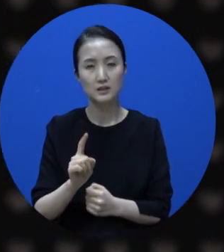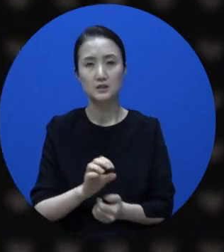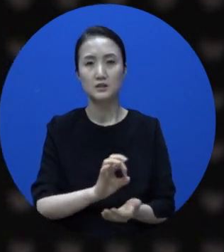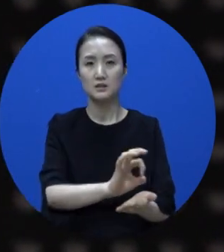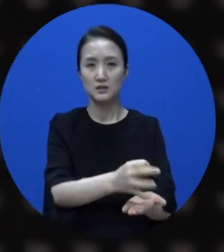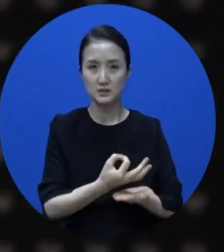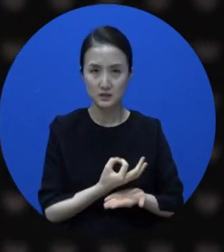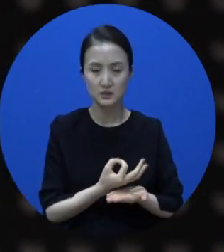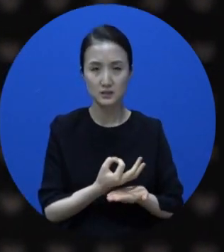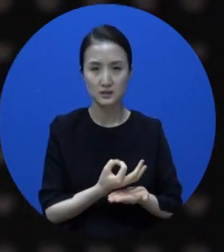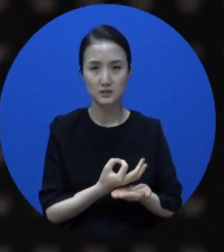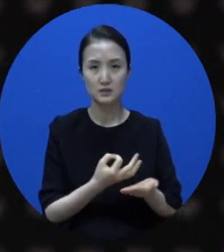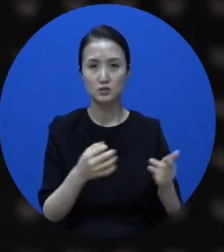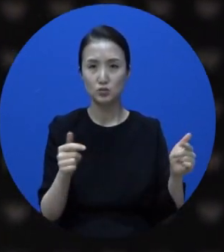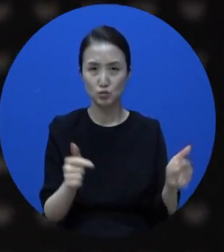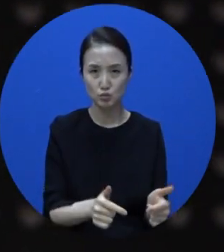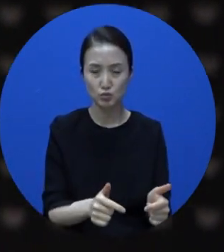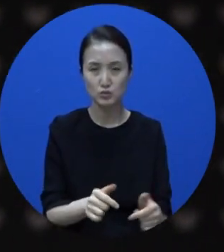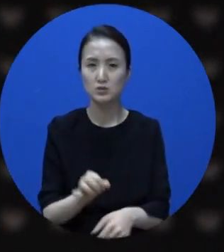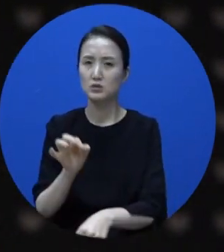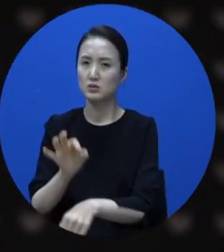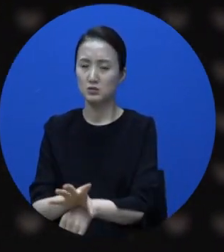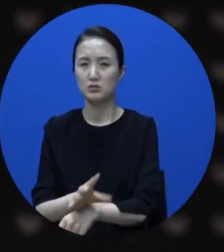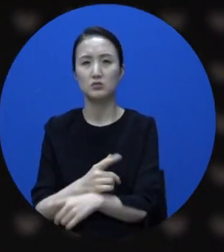소비는 더 줄인다는 뜻이겠죠